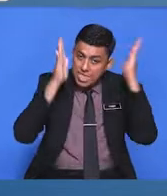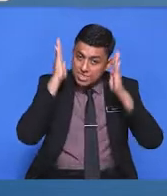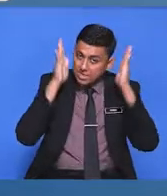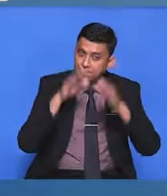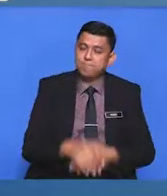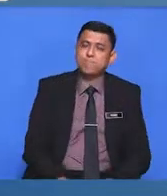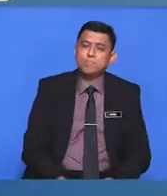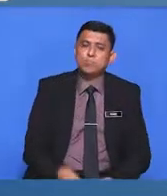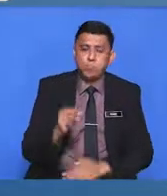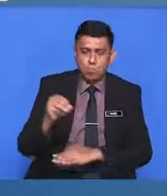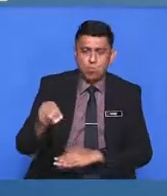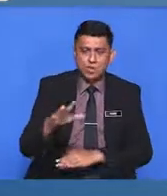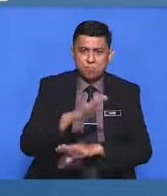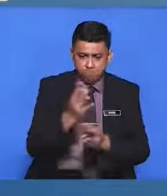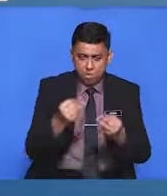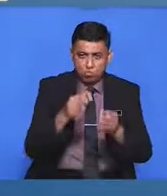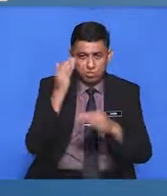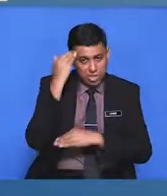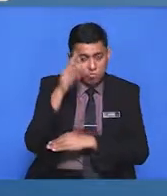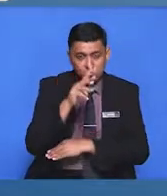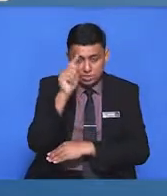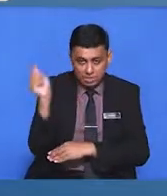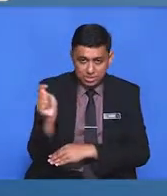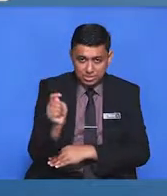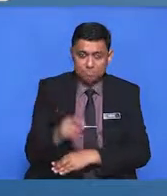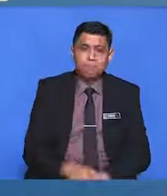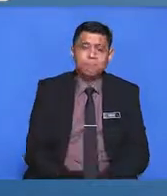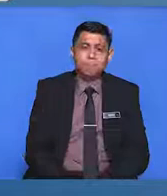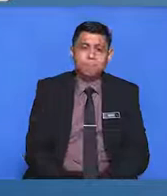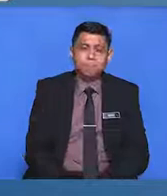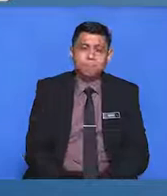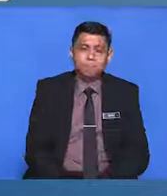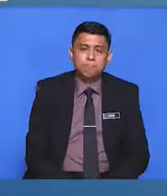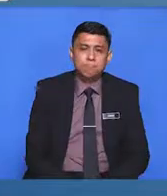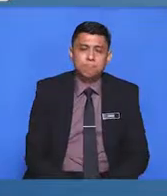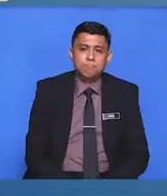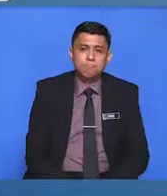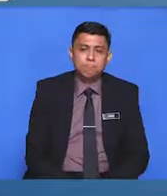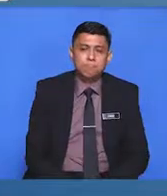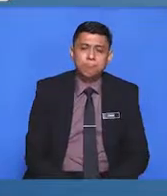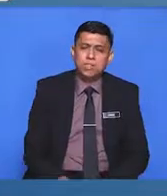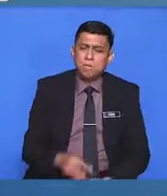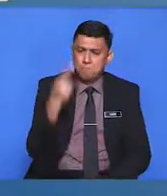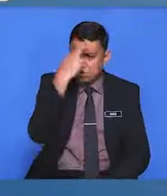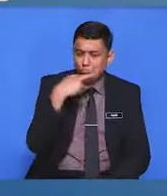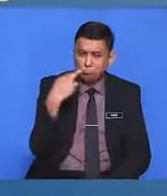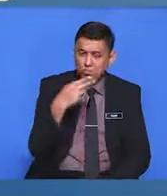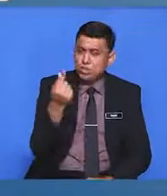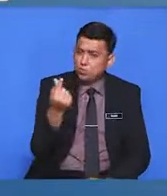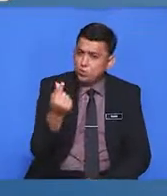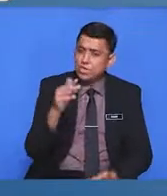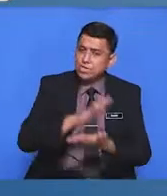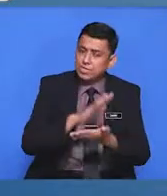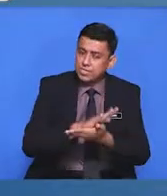tahu tak? Semua wang kertas yang ada pada paparan ini merupakan wang kertas